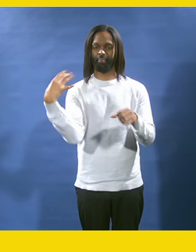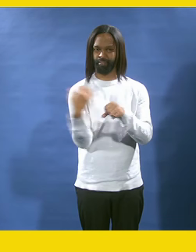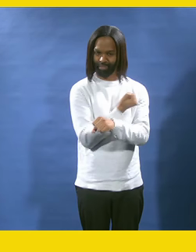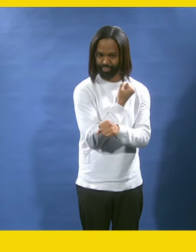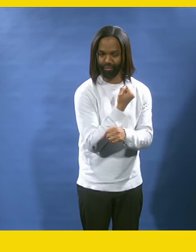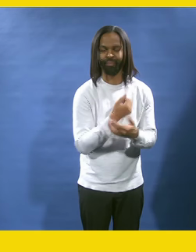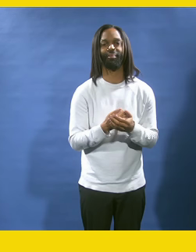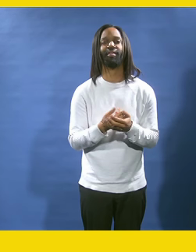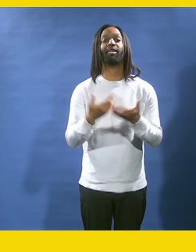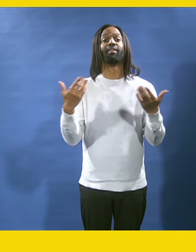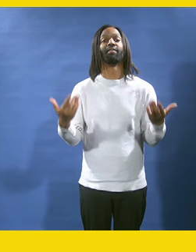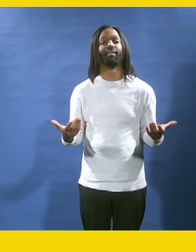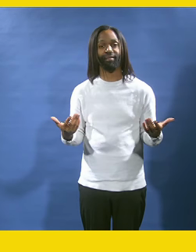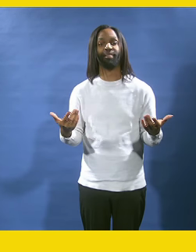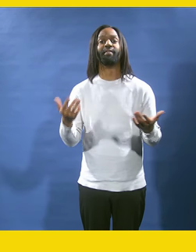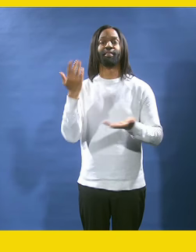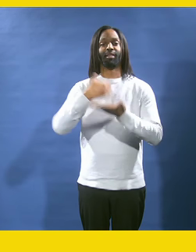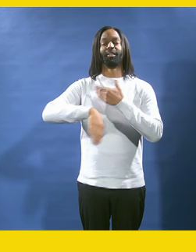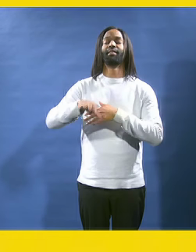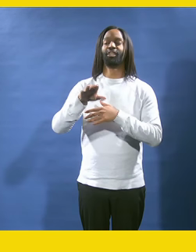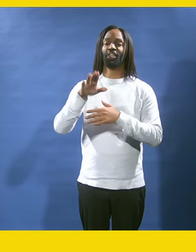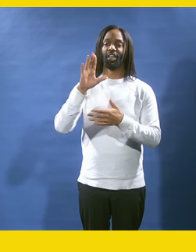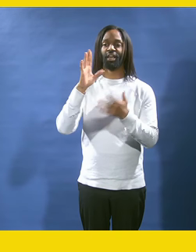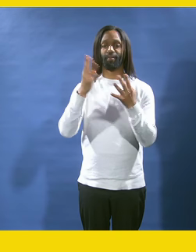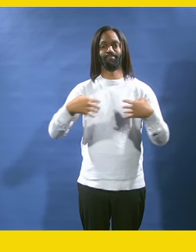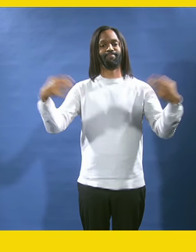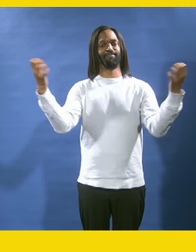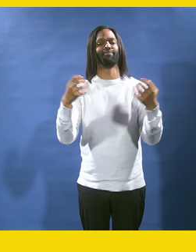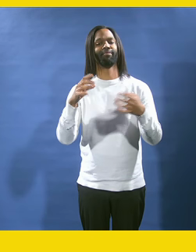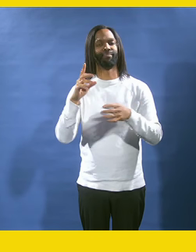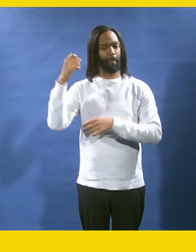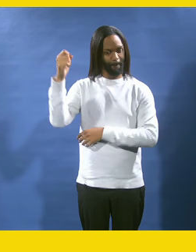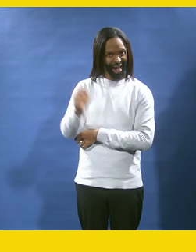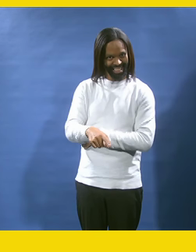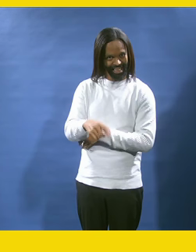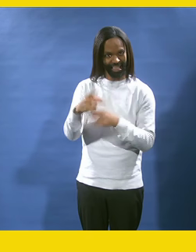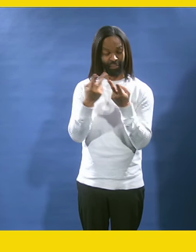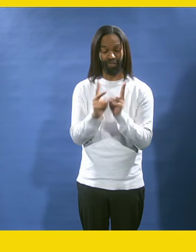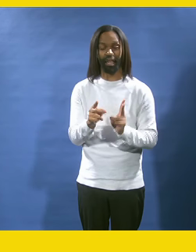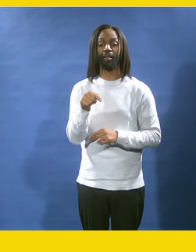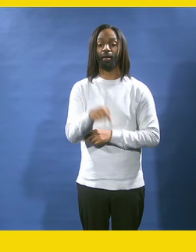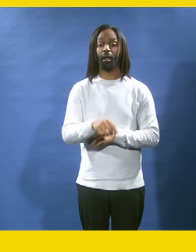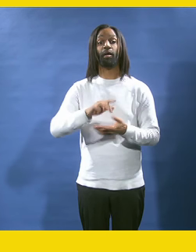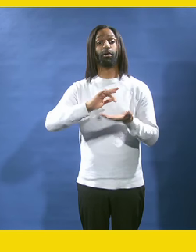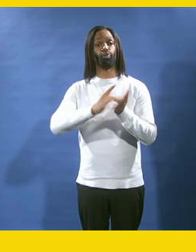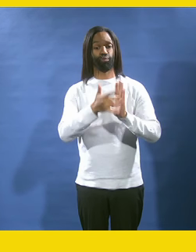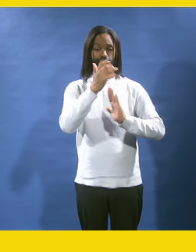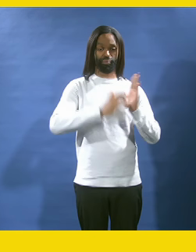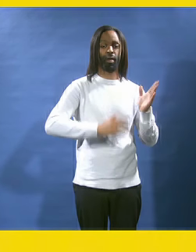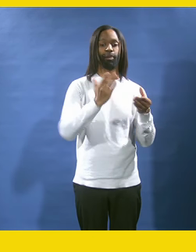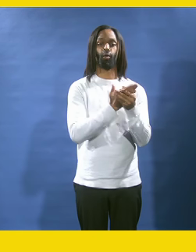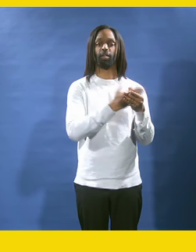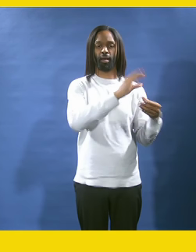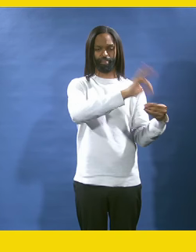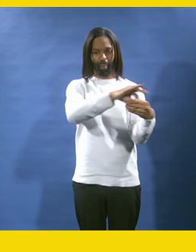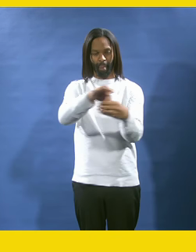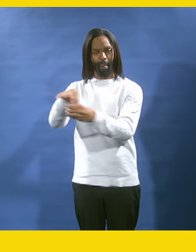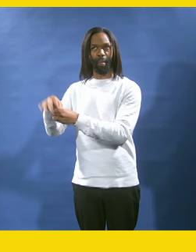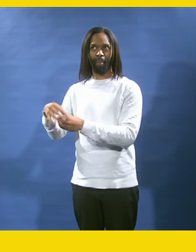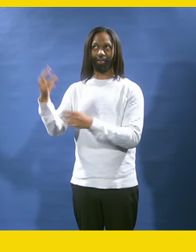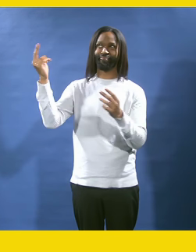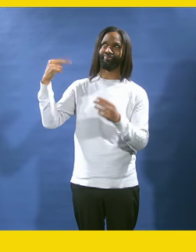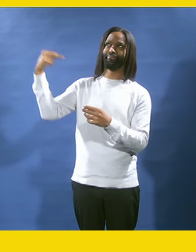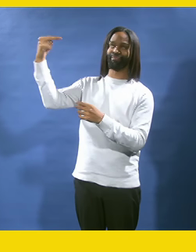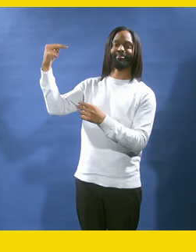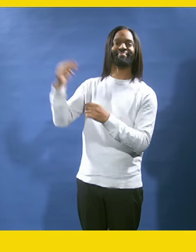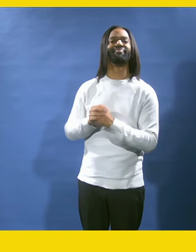bienveillant, dans l'hémicycle de Metz, que nous votons l'ensemble de nos rapports. Et c'est dans ce même état d'esprit que nous souhaitons construire